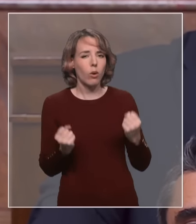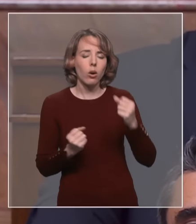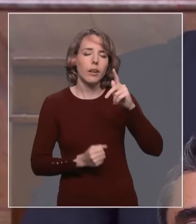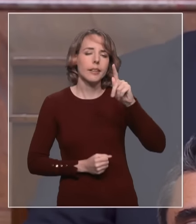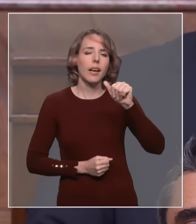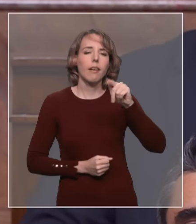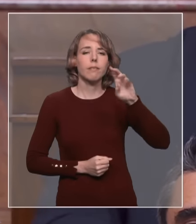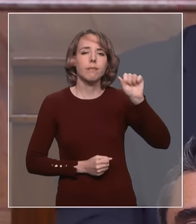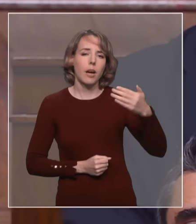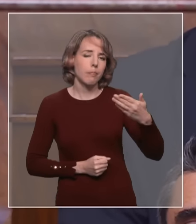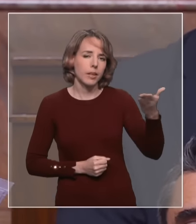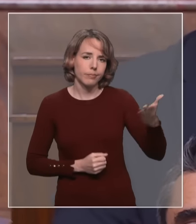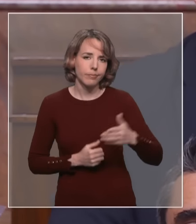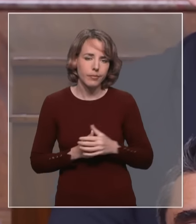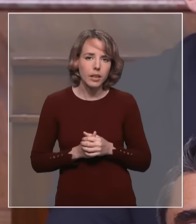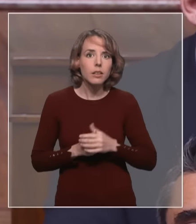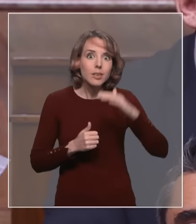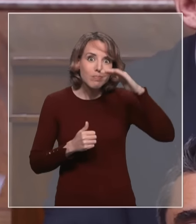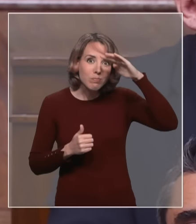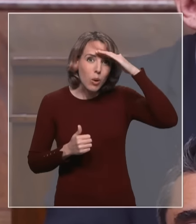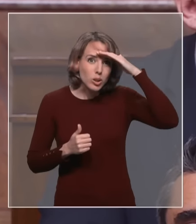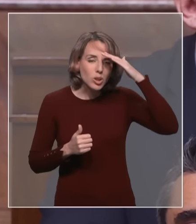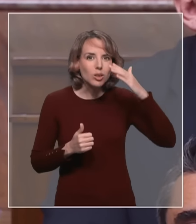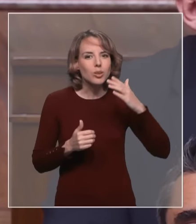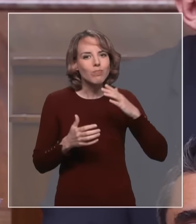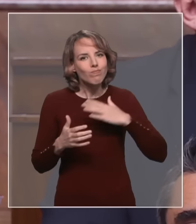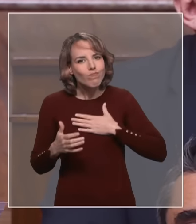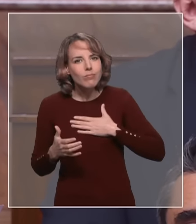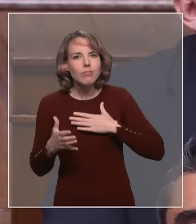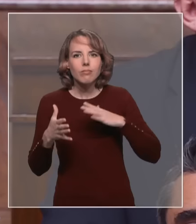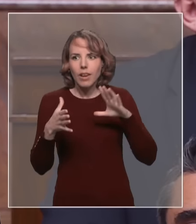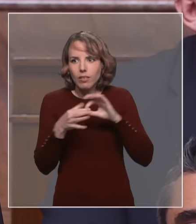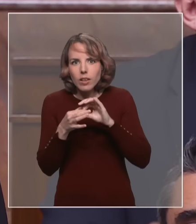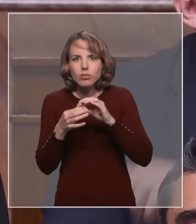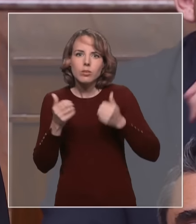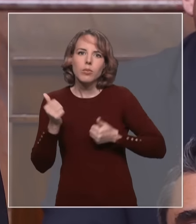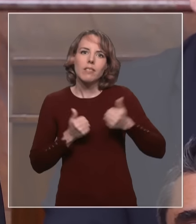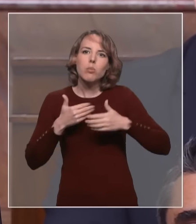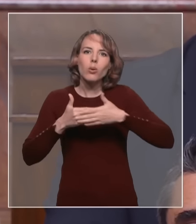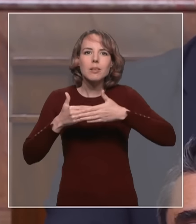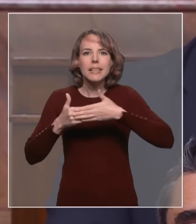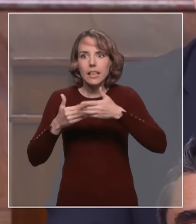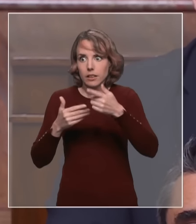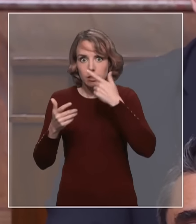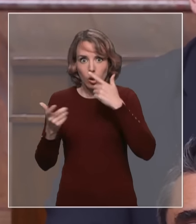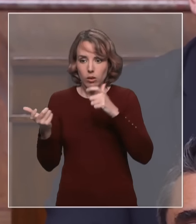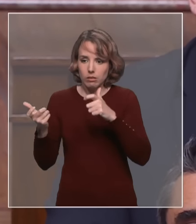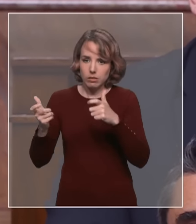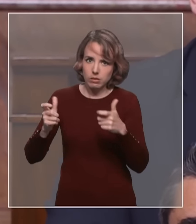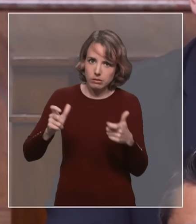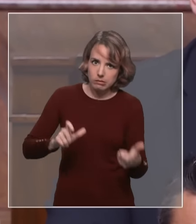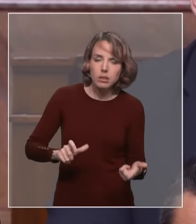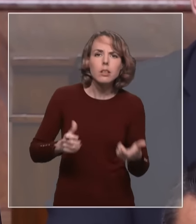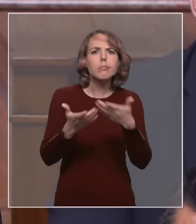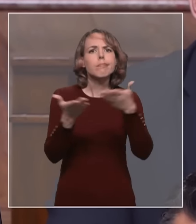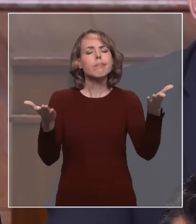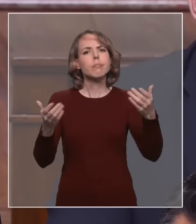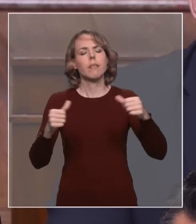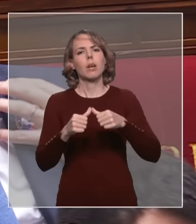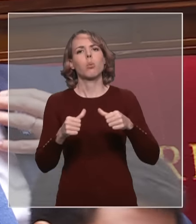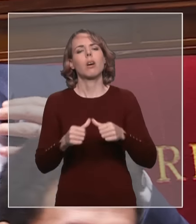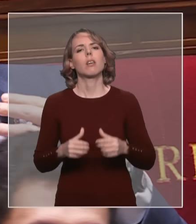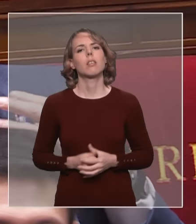leur poste, à laquelle ils sont si attachés comme de nombreux services publics de proximité, est en perdition. Et que faites-vous ? Vous